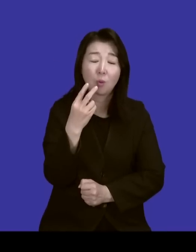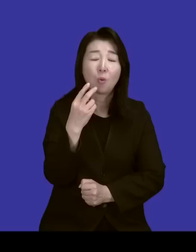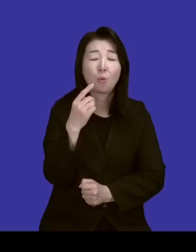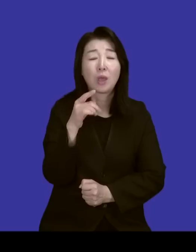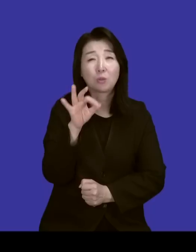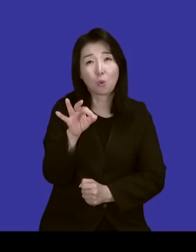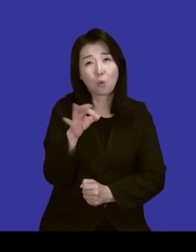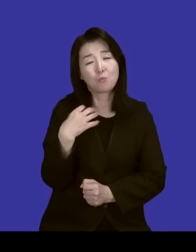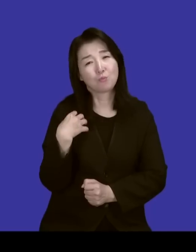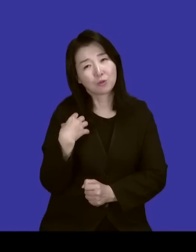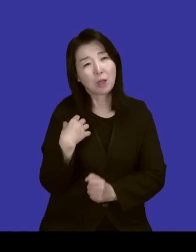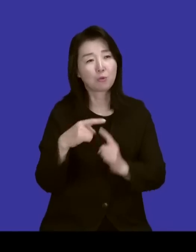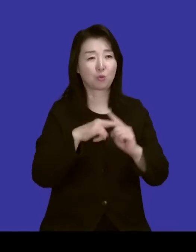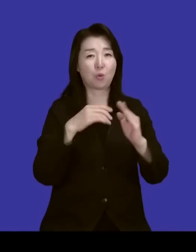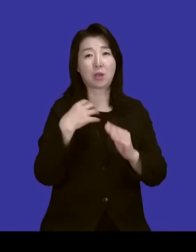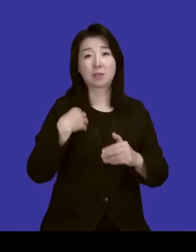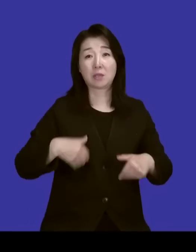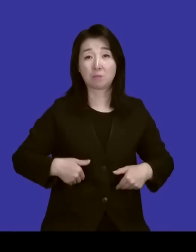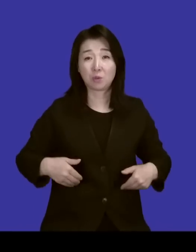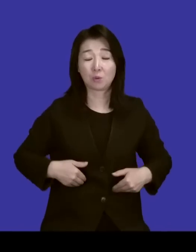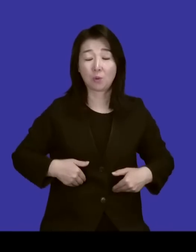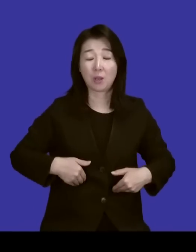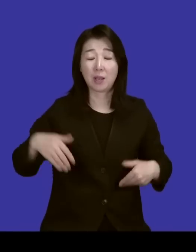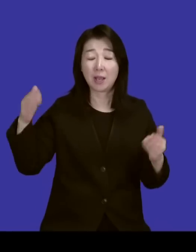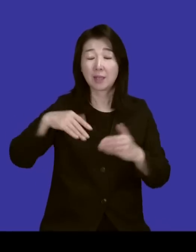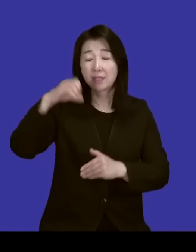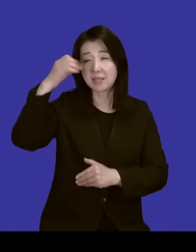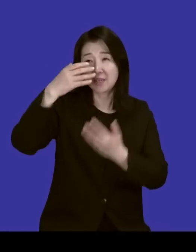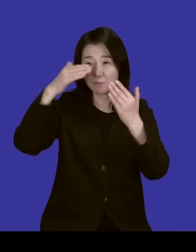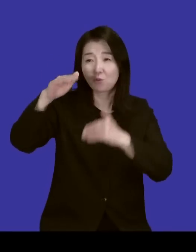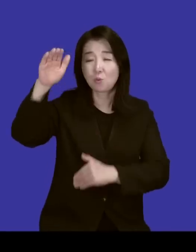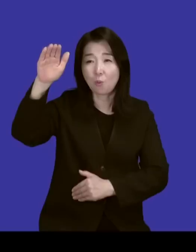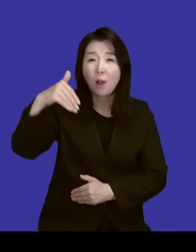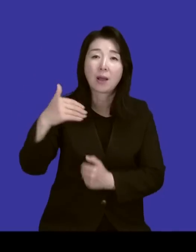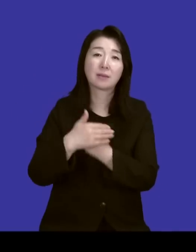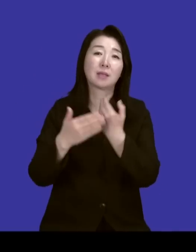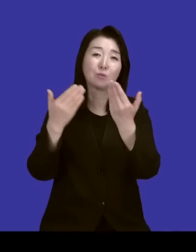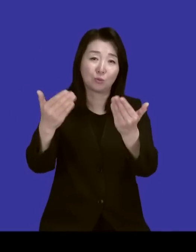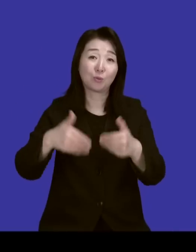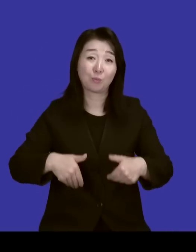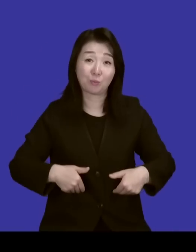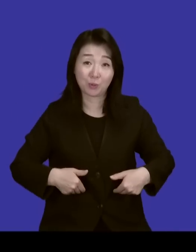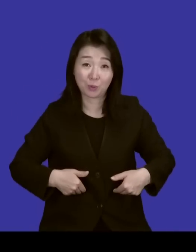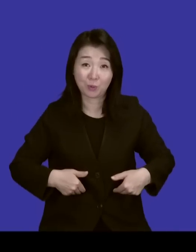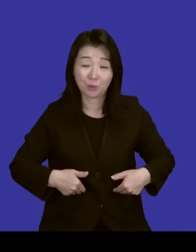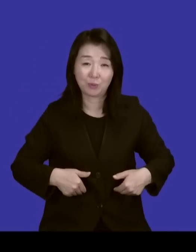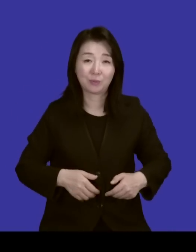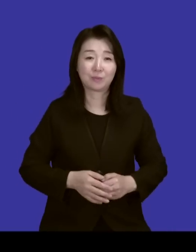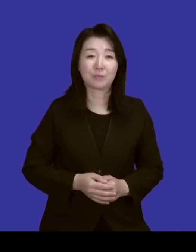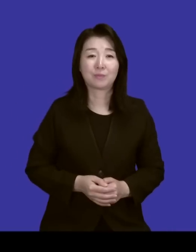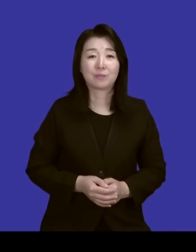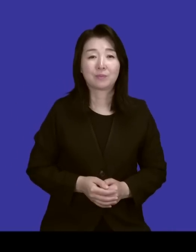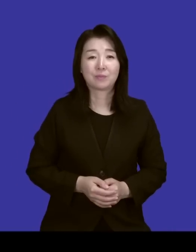우리 교회가 하고 예. 예. 학생들은 그냥 와서 거기서 은혜 받게 하고 예. 그래서 이제